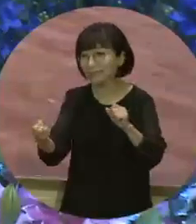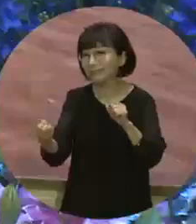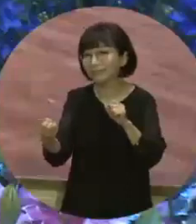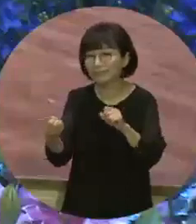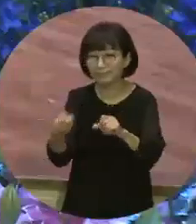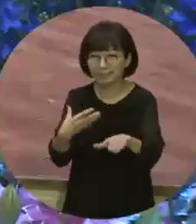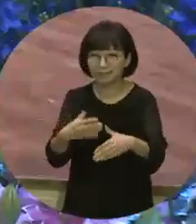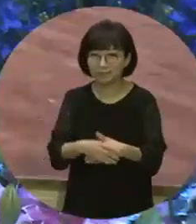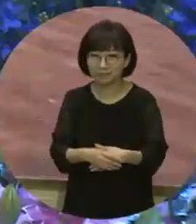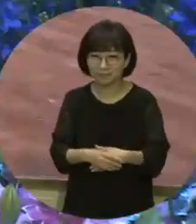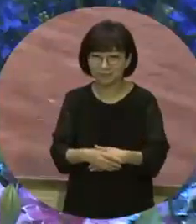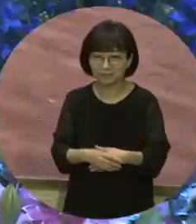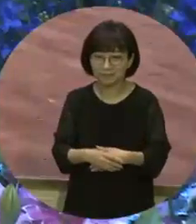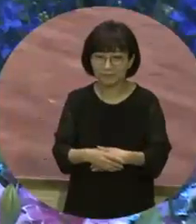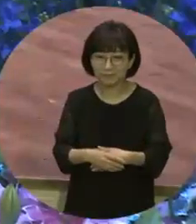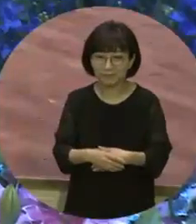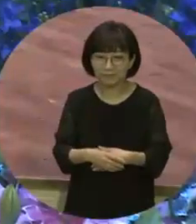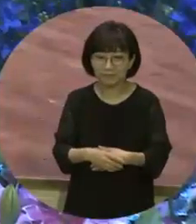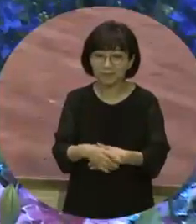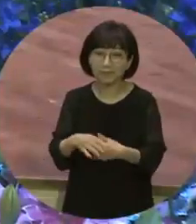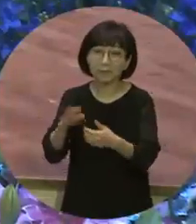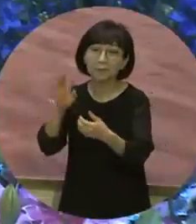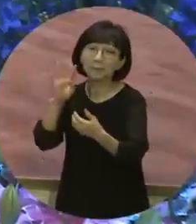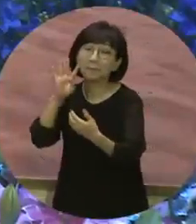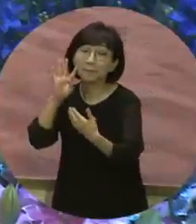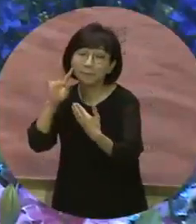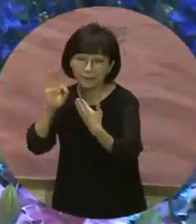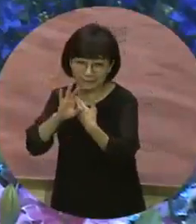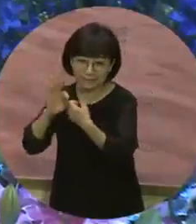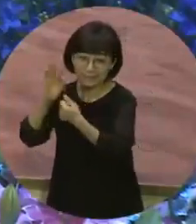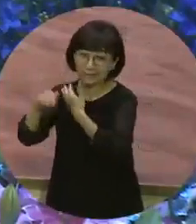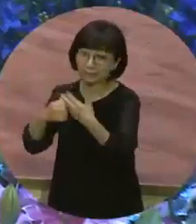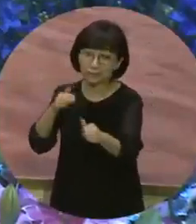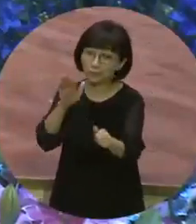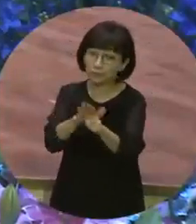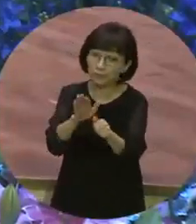하나님이 간섭하지 않았다고 하면 거둘 게 없어요.